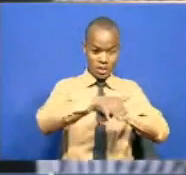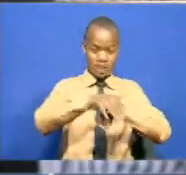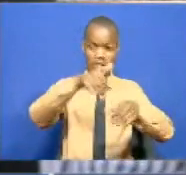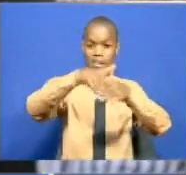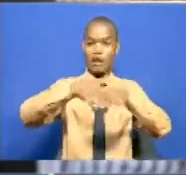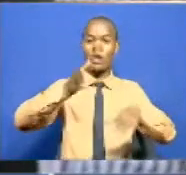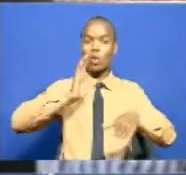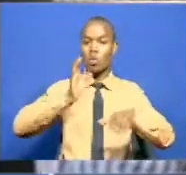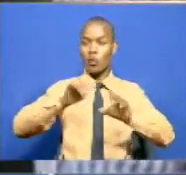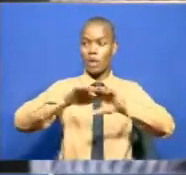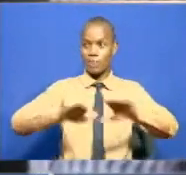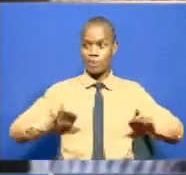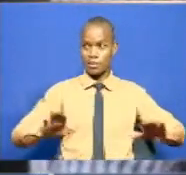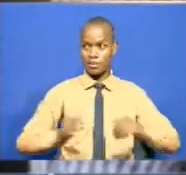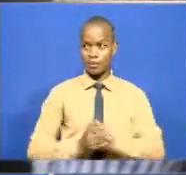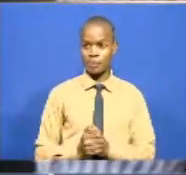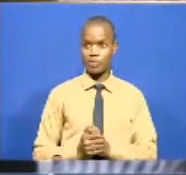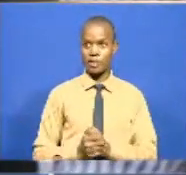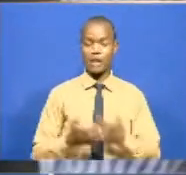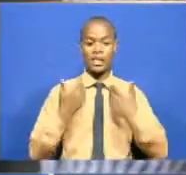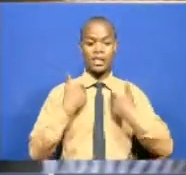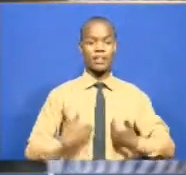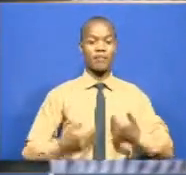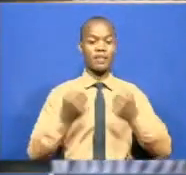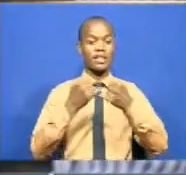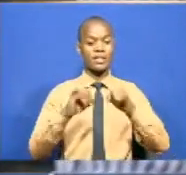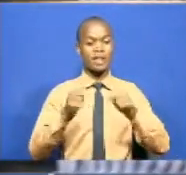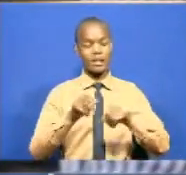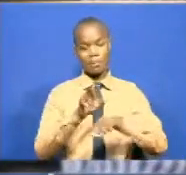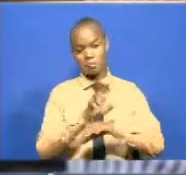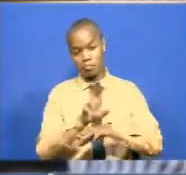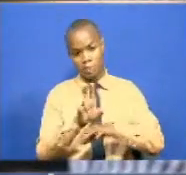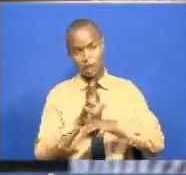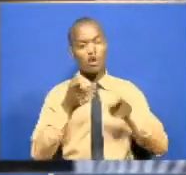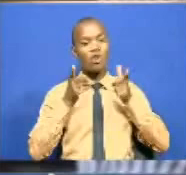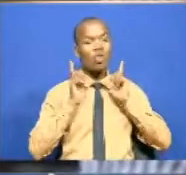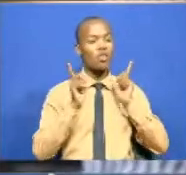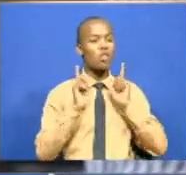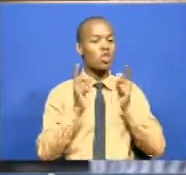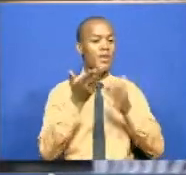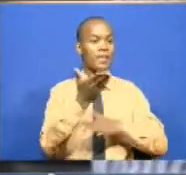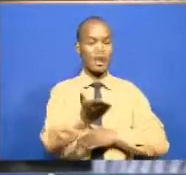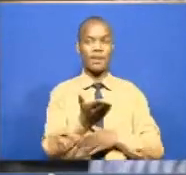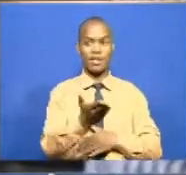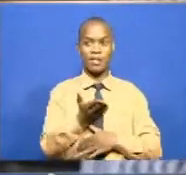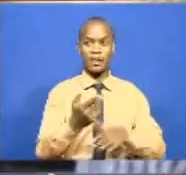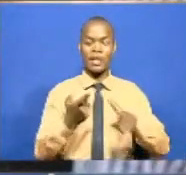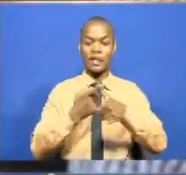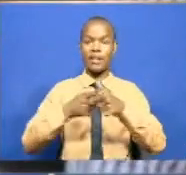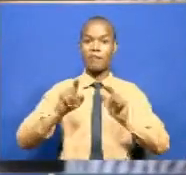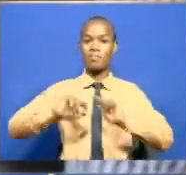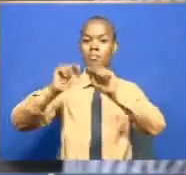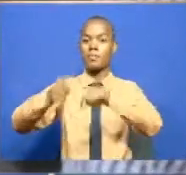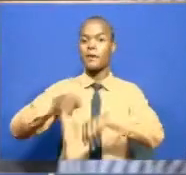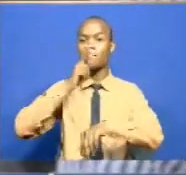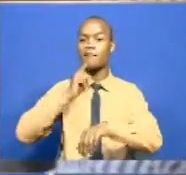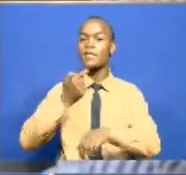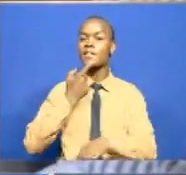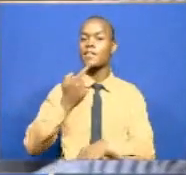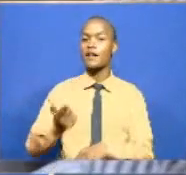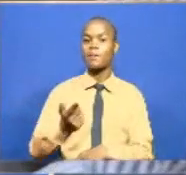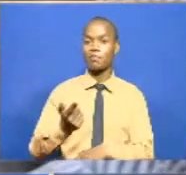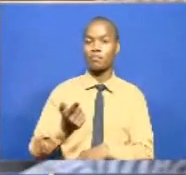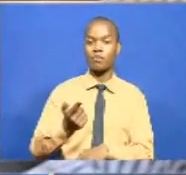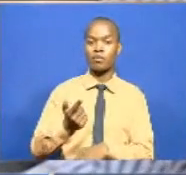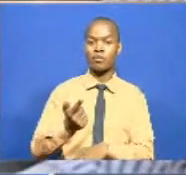nikabidi niteremke kuchungulia chini gari imekwama ile show pale imekita nikaenda kwa dereva wa feri.